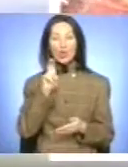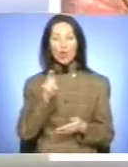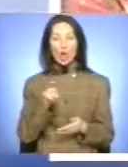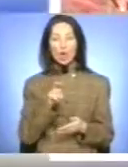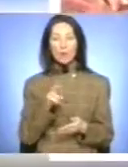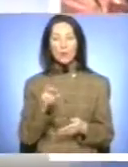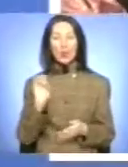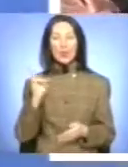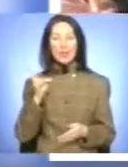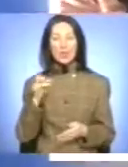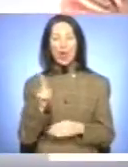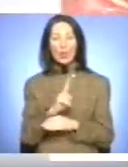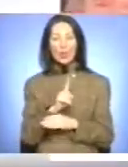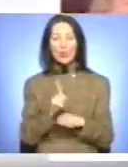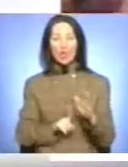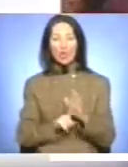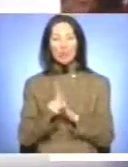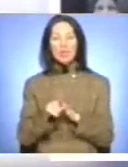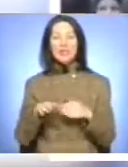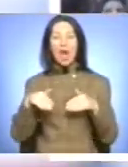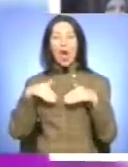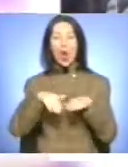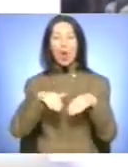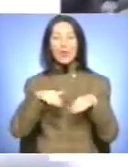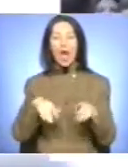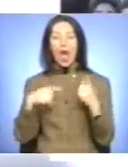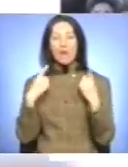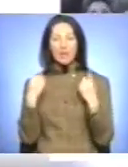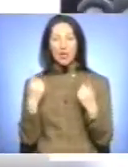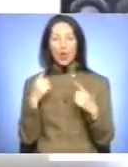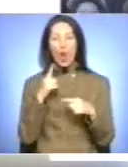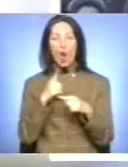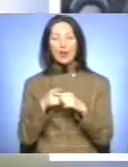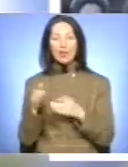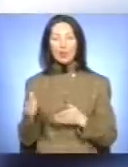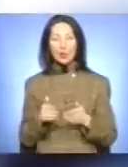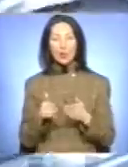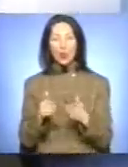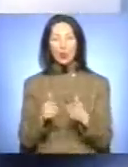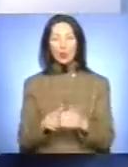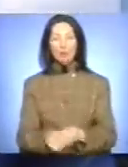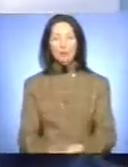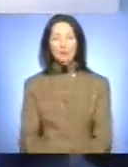У неділю в Тернополі розпочнеться хода великою хресною дорогою.